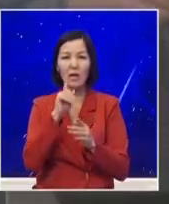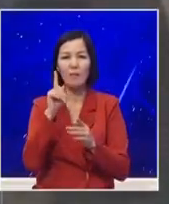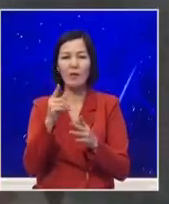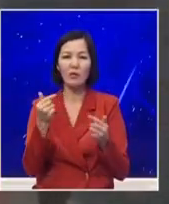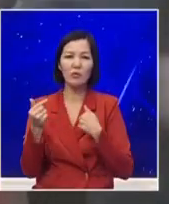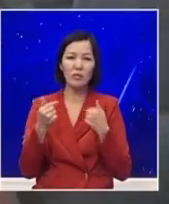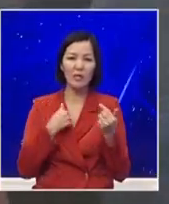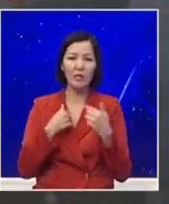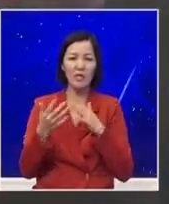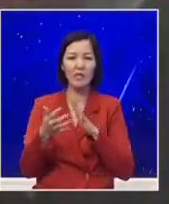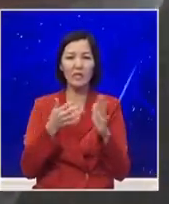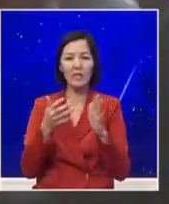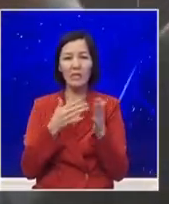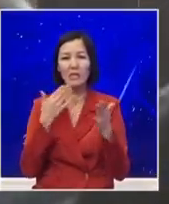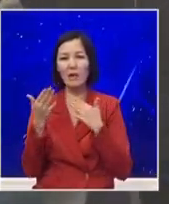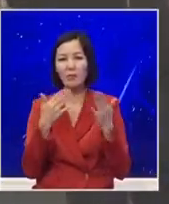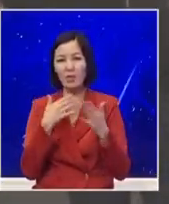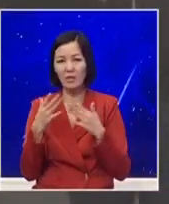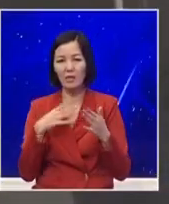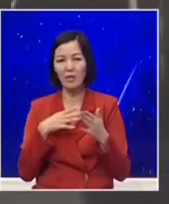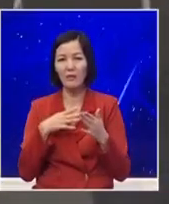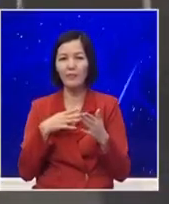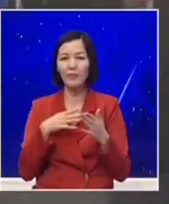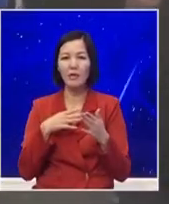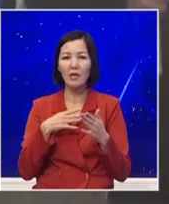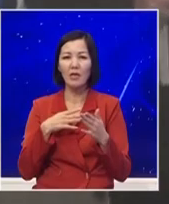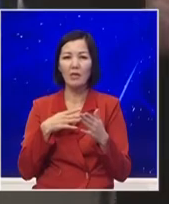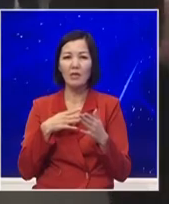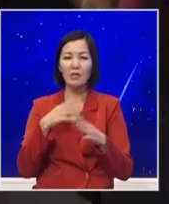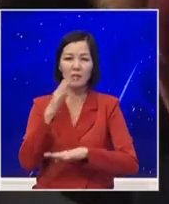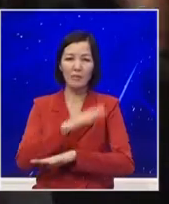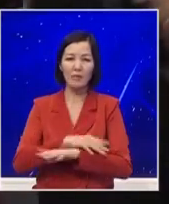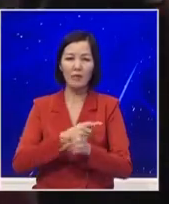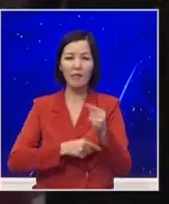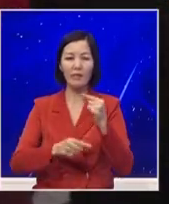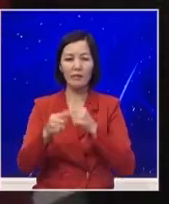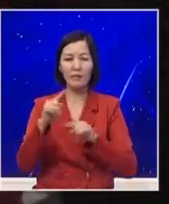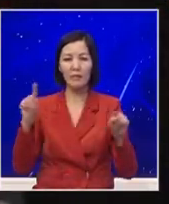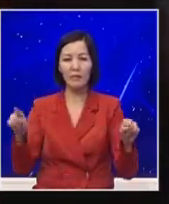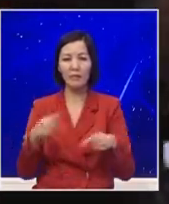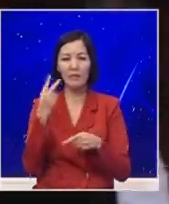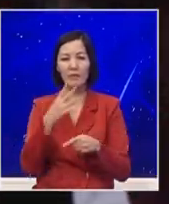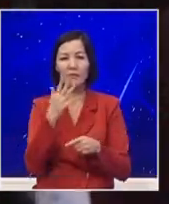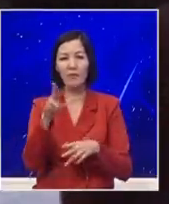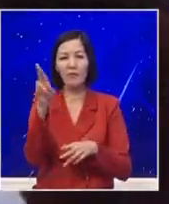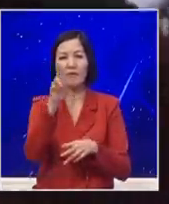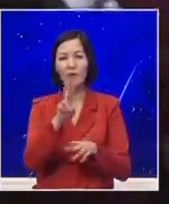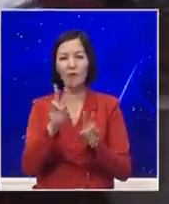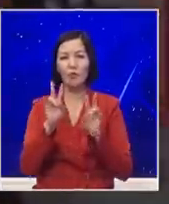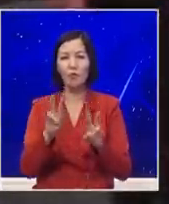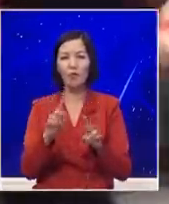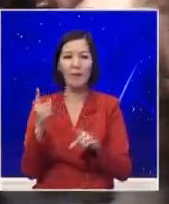молодежь страдает от недостатка общения. Частично очные занятия возобновятся 25 января. Но только